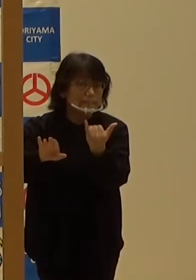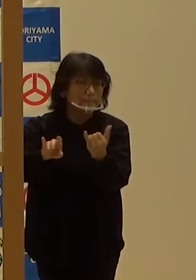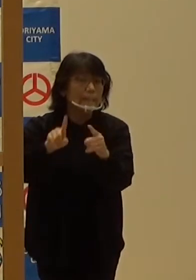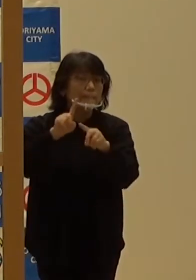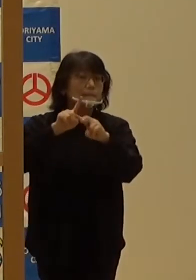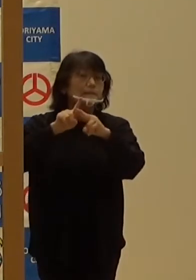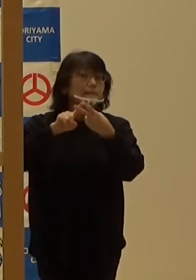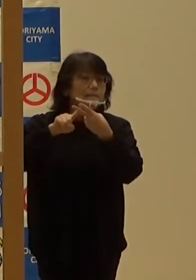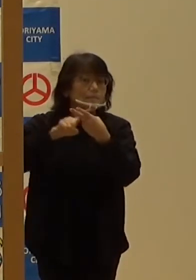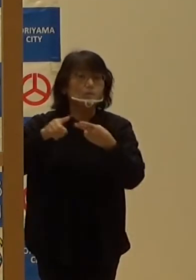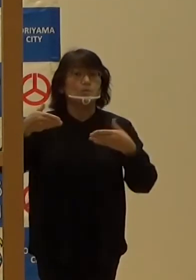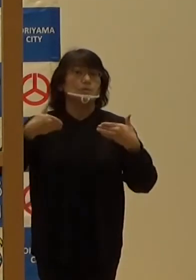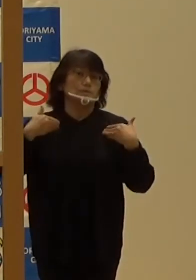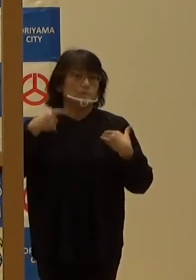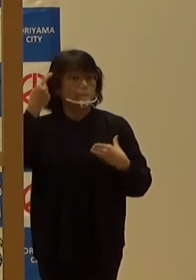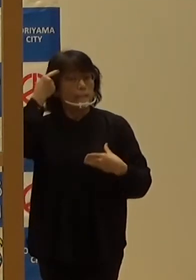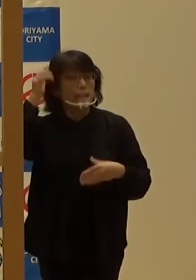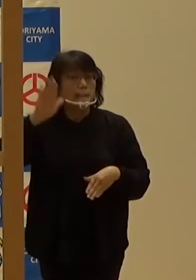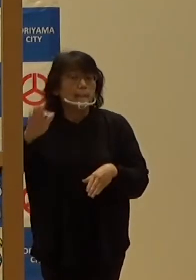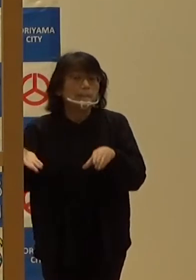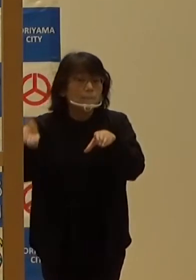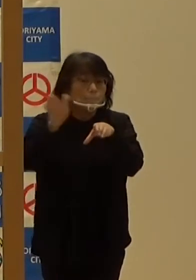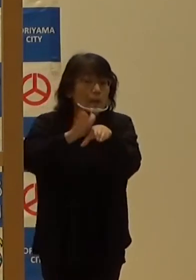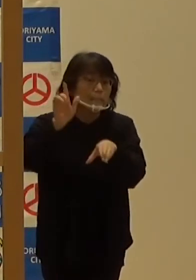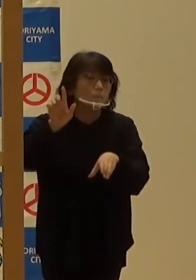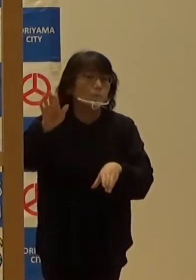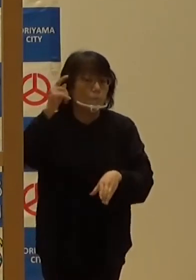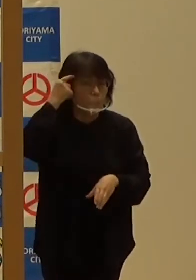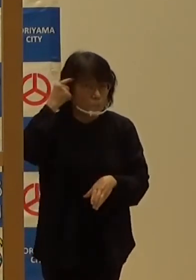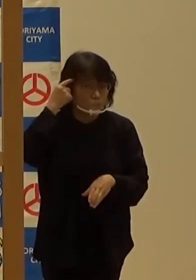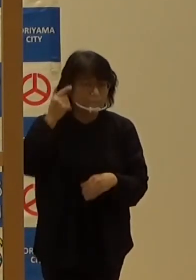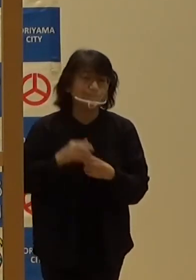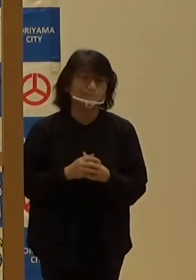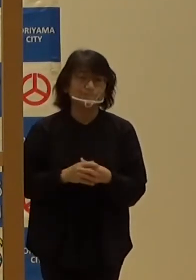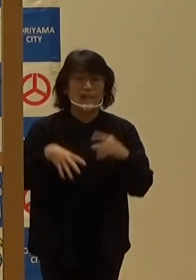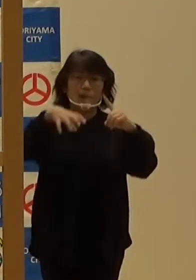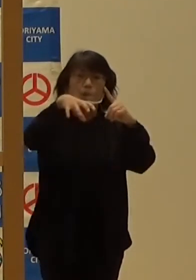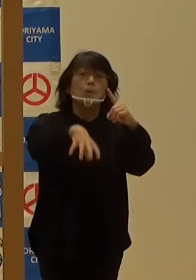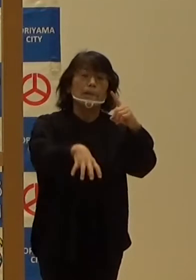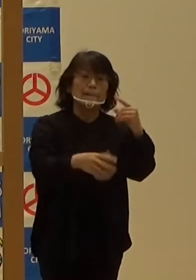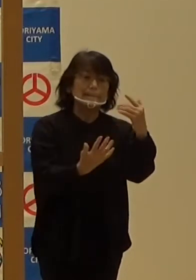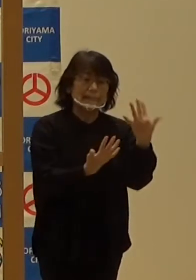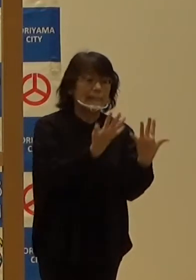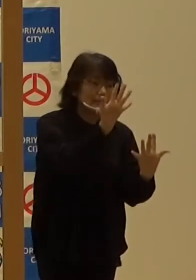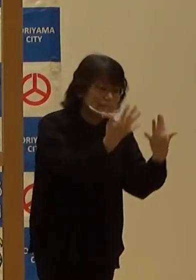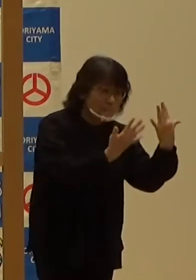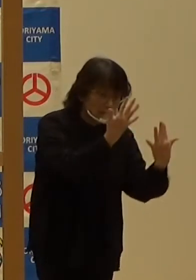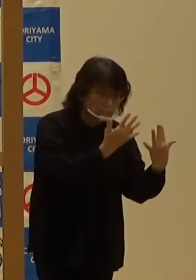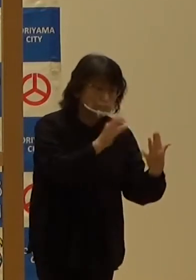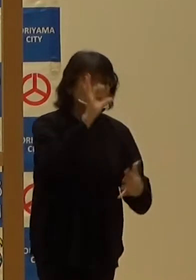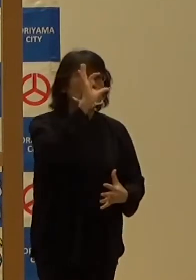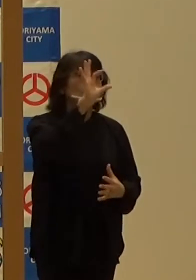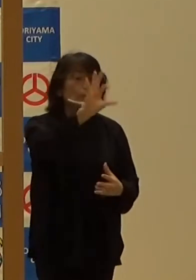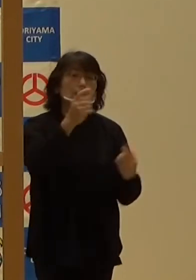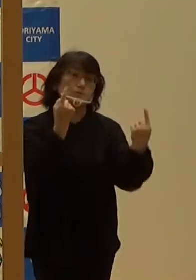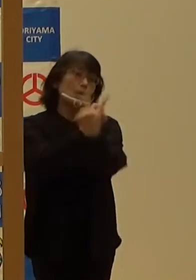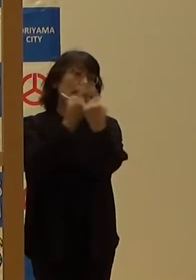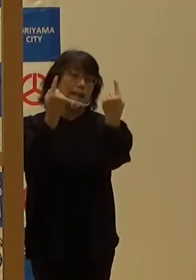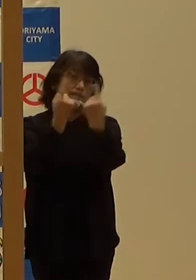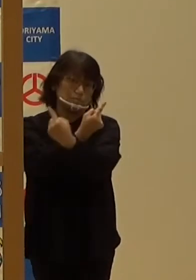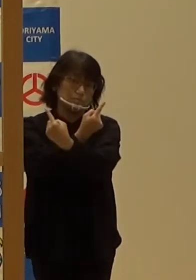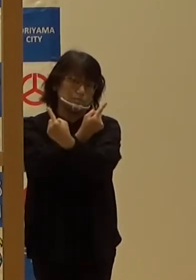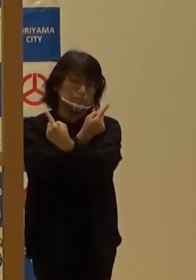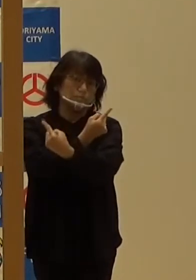にはその公園施設のところで芝生のところでしたりトイレの改修というところあると思うんですが、